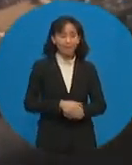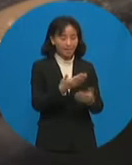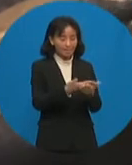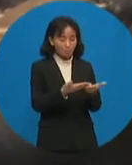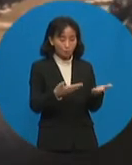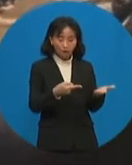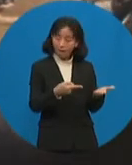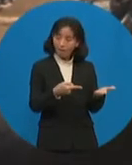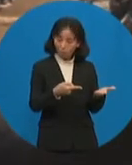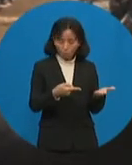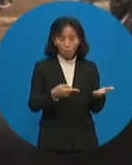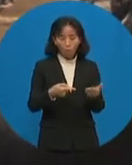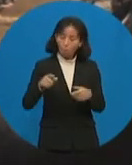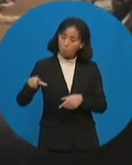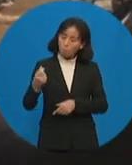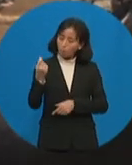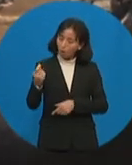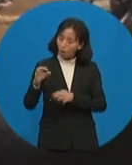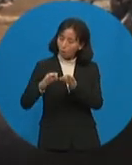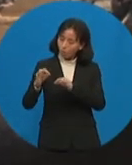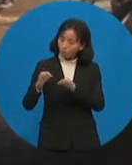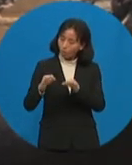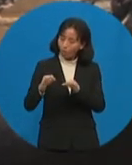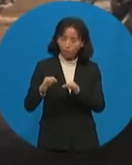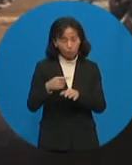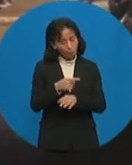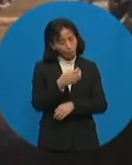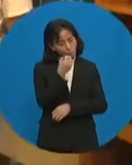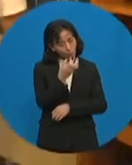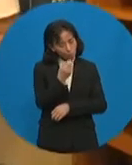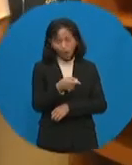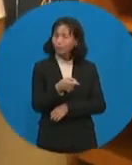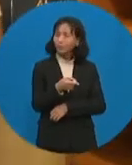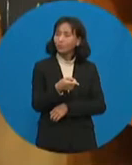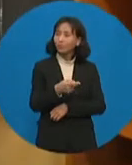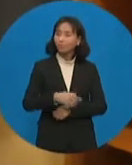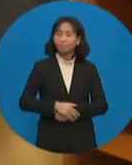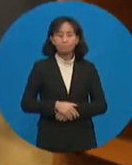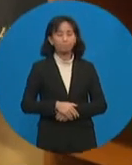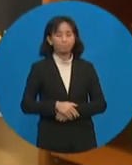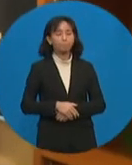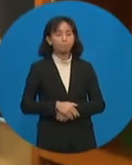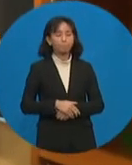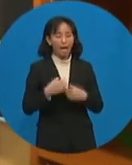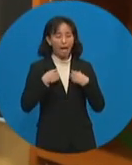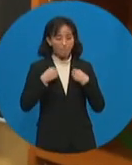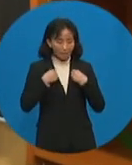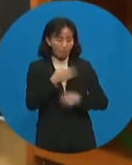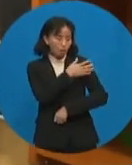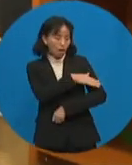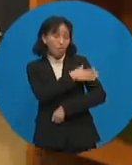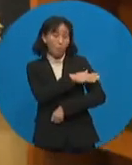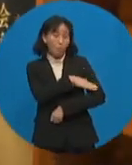もんじゃ屋さんとはちょっとかけ離れたようなディスプレイな気がしたんですが、 はい、実はアパレルブランドにプロデュースしていただいたお店なん